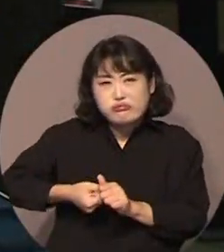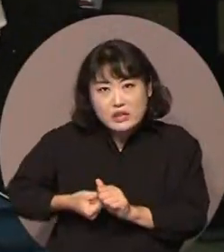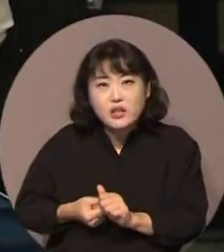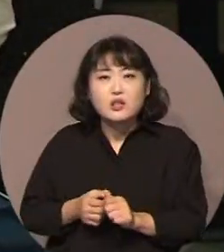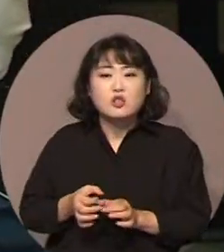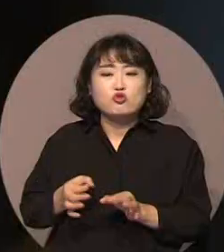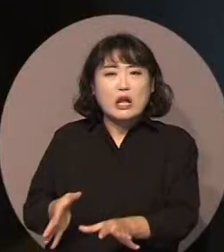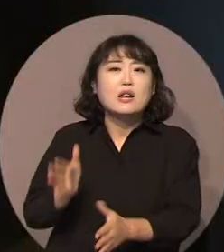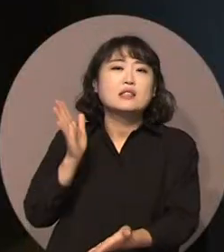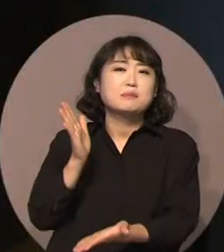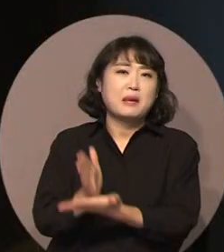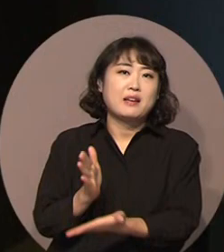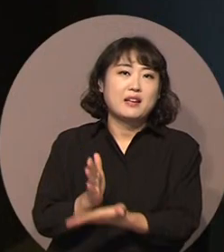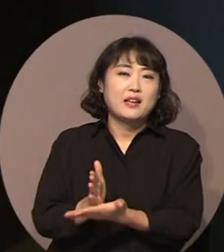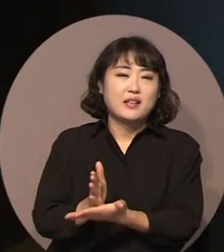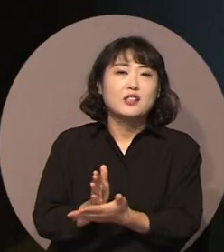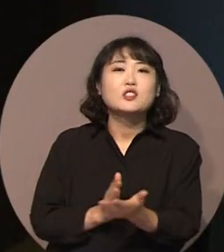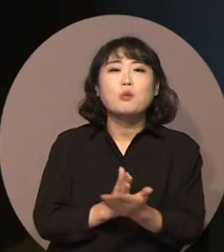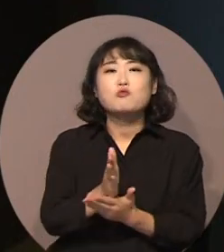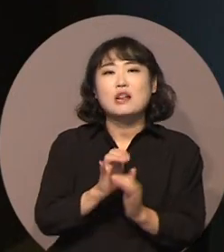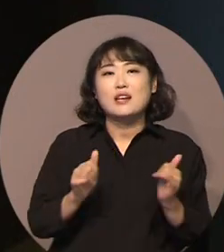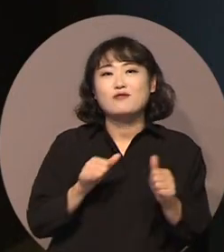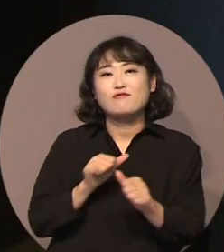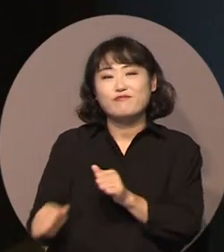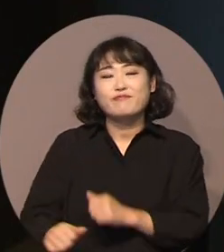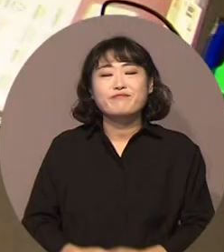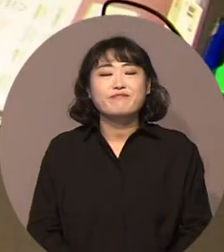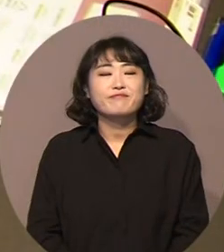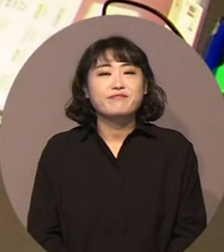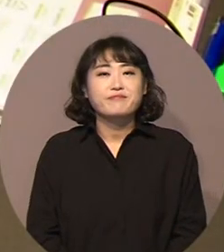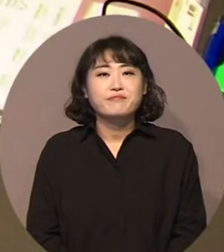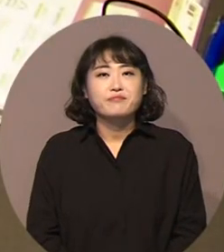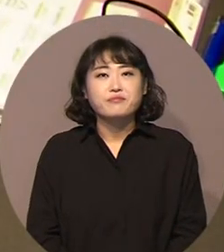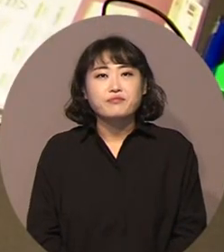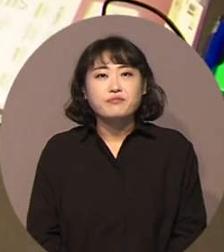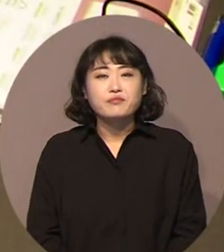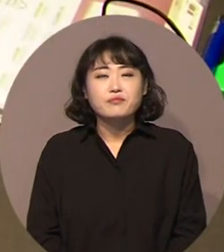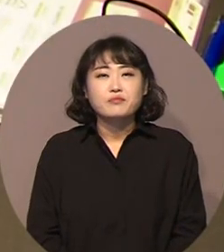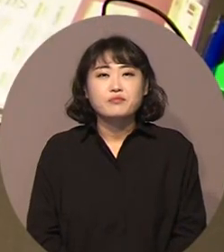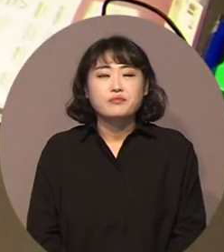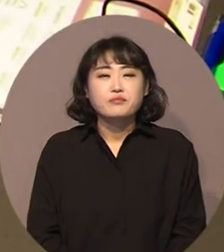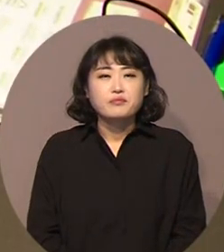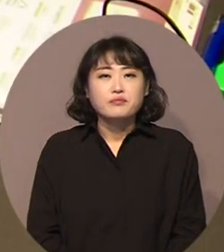투자는 피해야 한다고 전문가들은 조언합니다. MBC 뉴스 김지혜입니다.